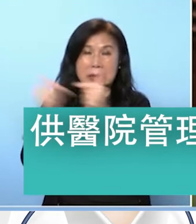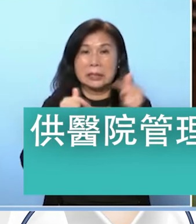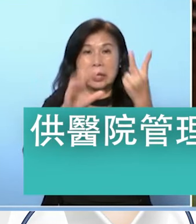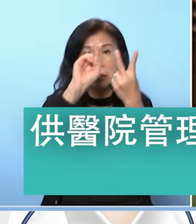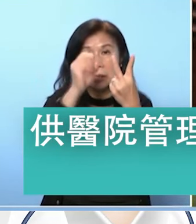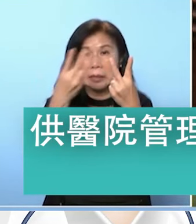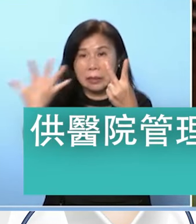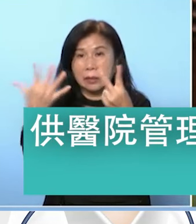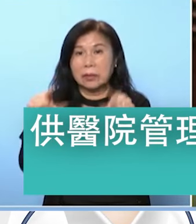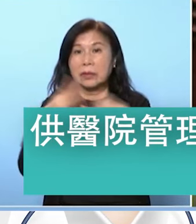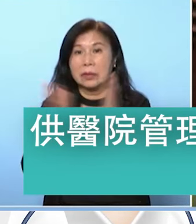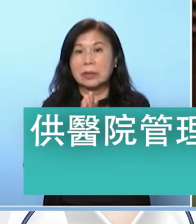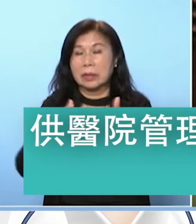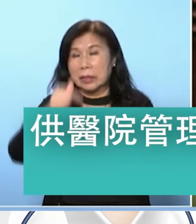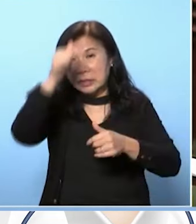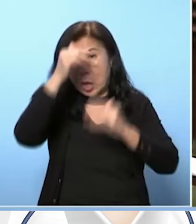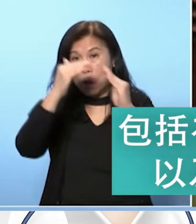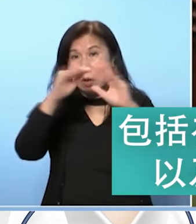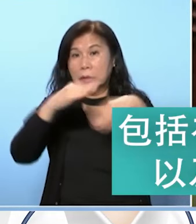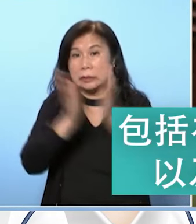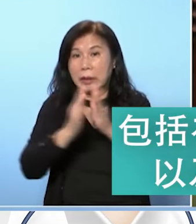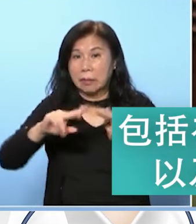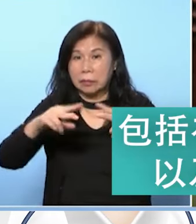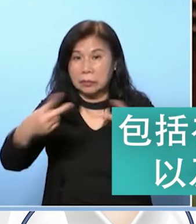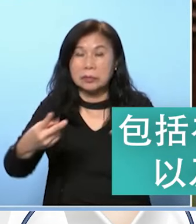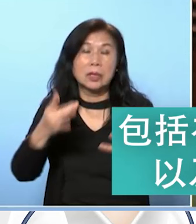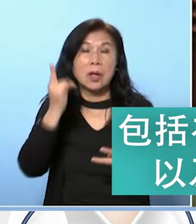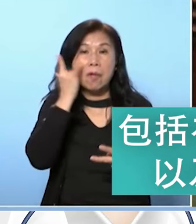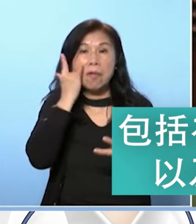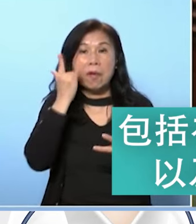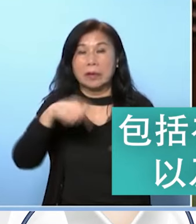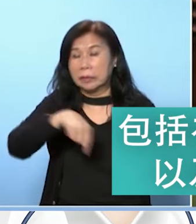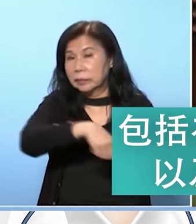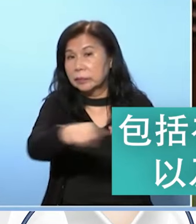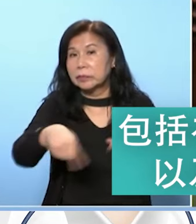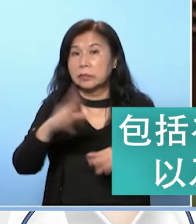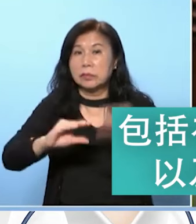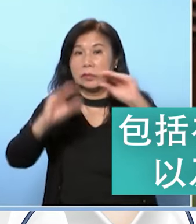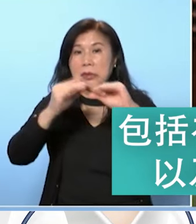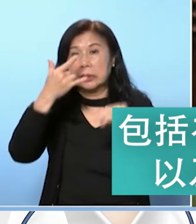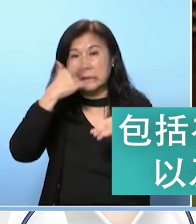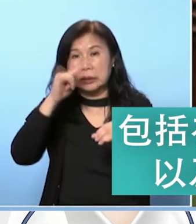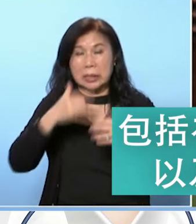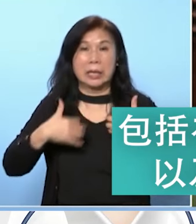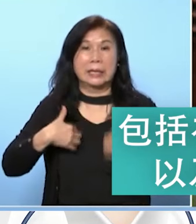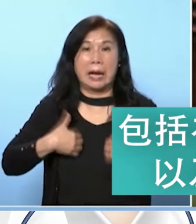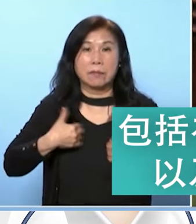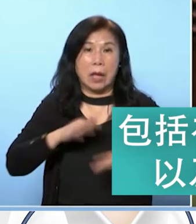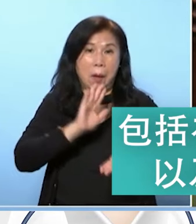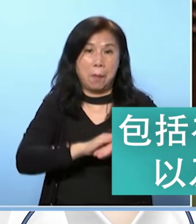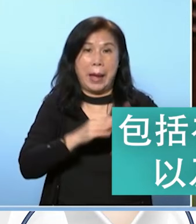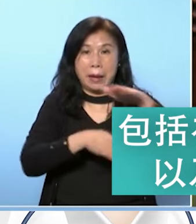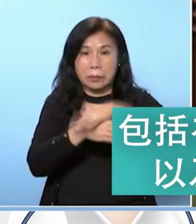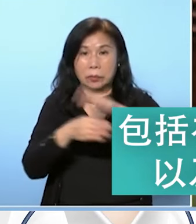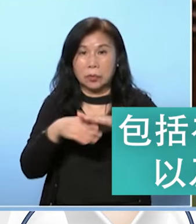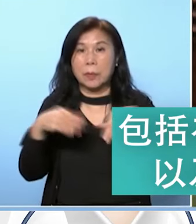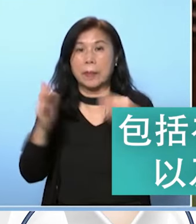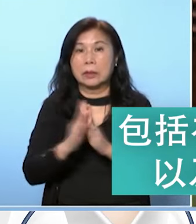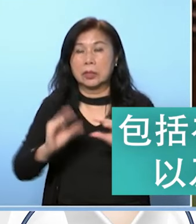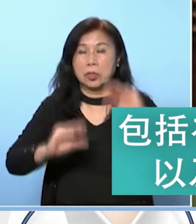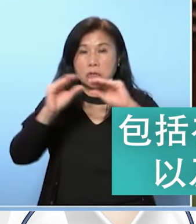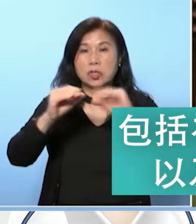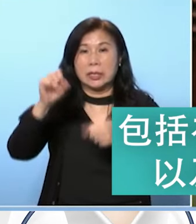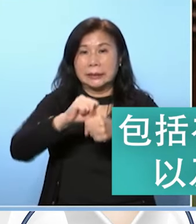2016-2025年的醫院發展計劃，包括在啟德發展區興建新急症醫院，以及興建和擴